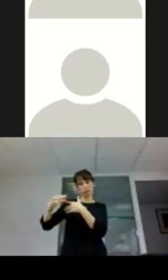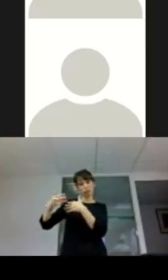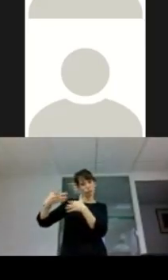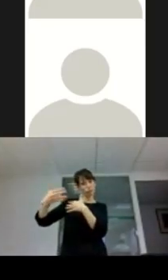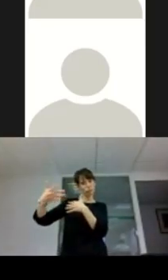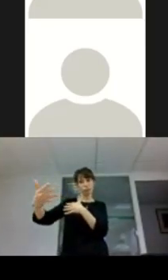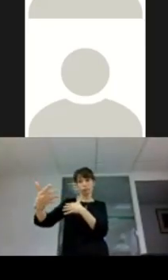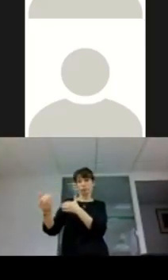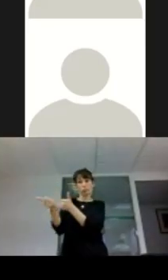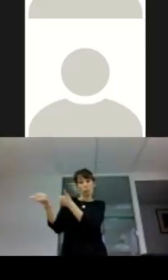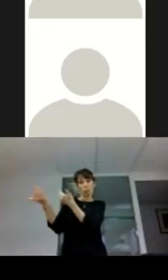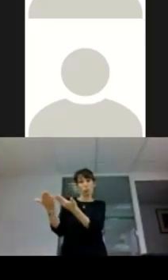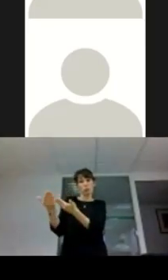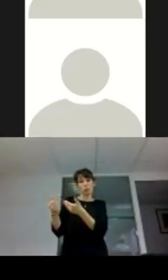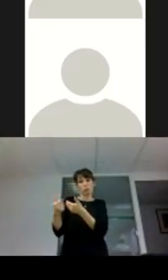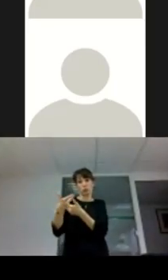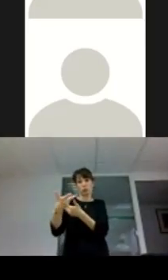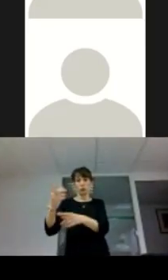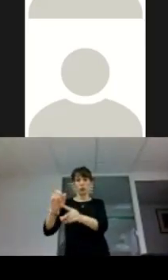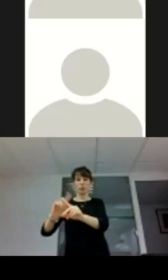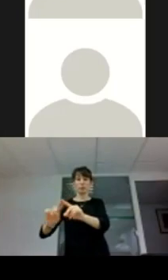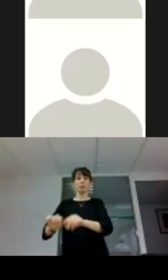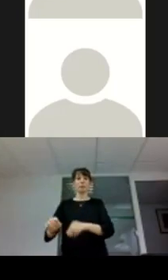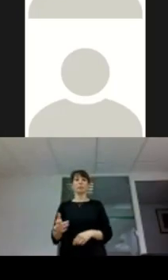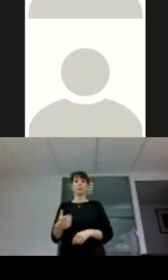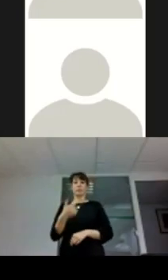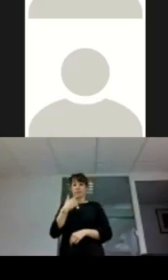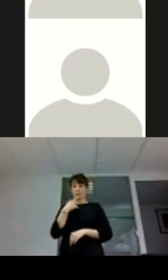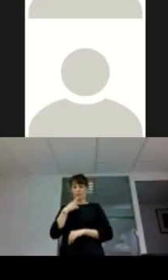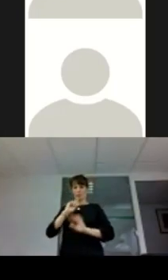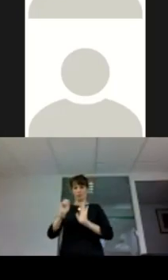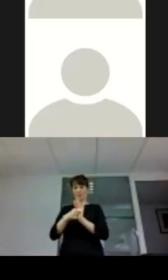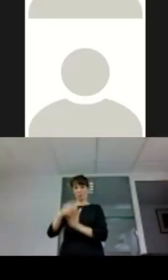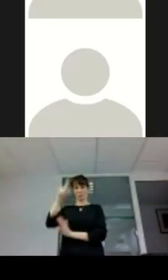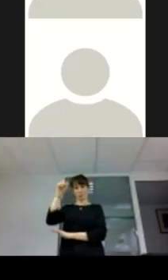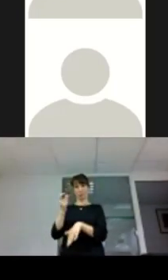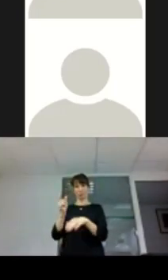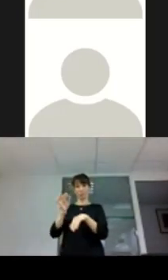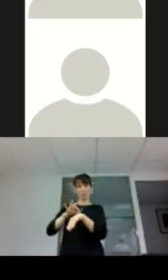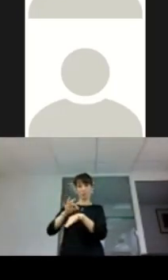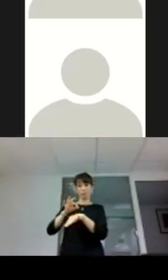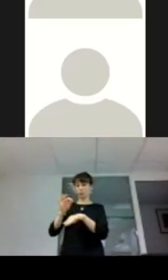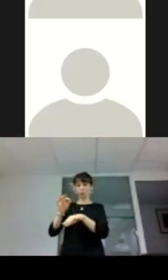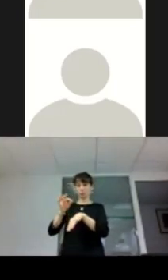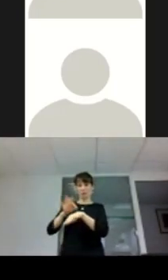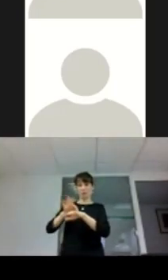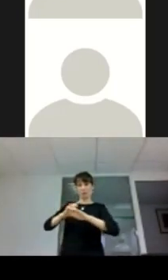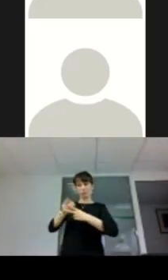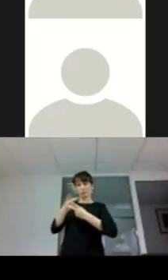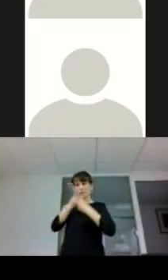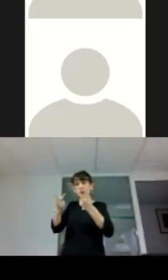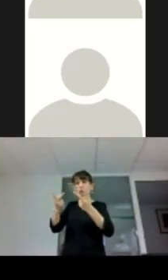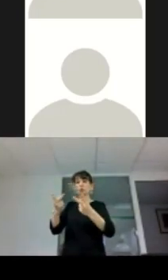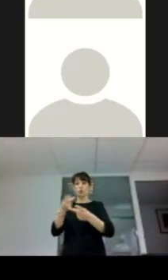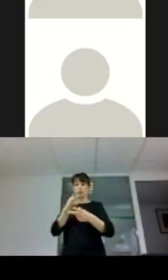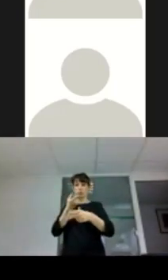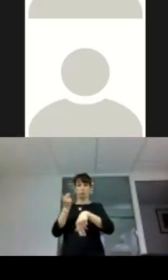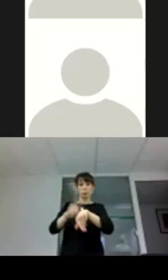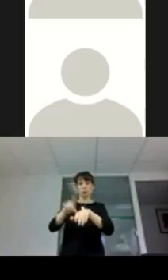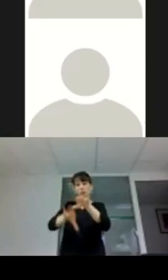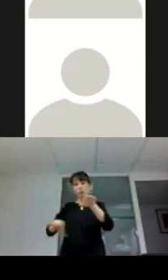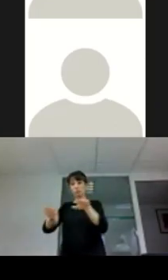se déployer tout au long de la pathologie cancéreuse. Ils vont donc s'installer dès le diagnostic